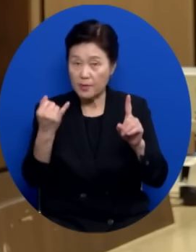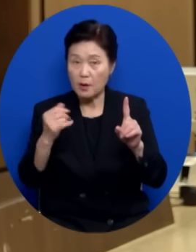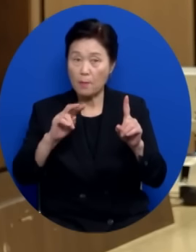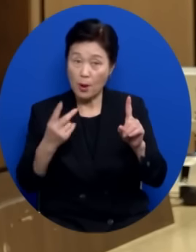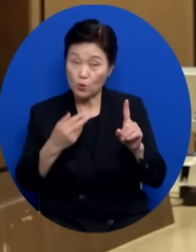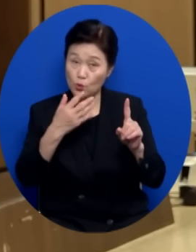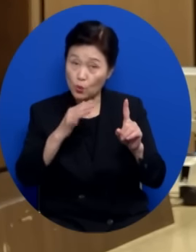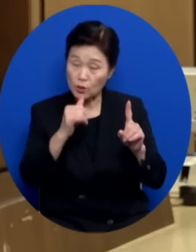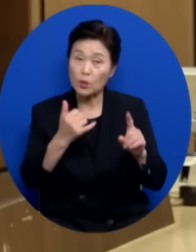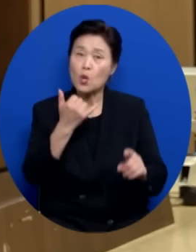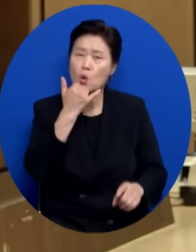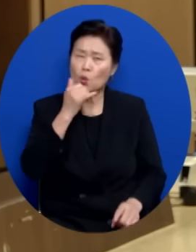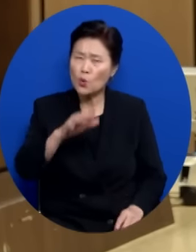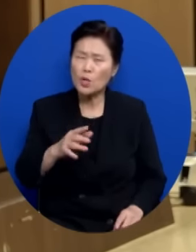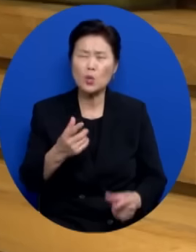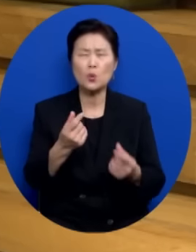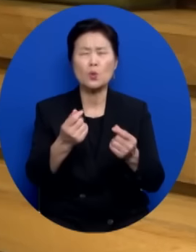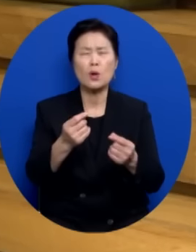것처럼 이제는